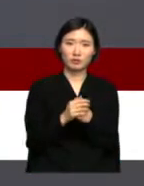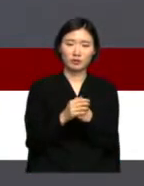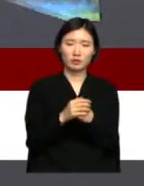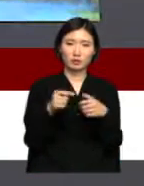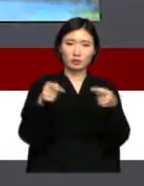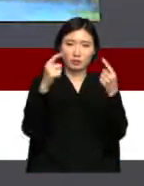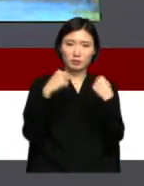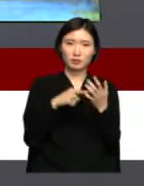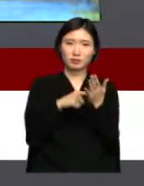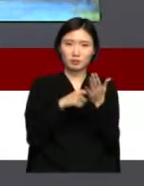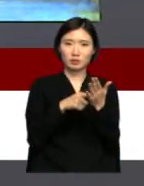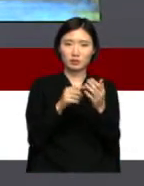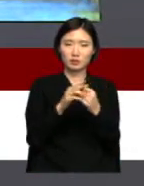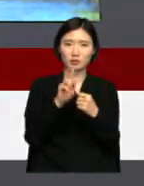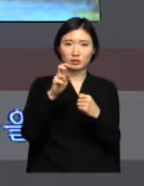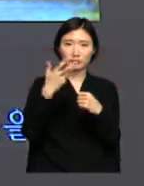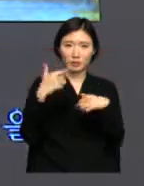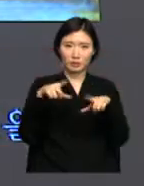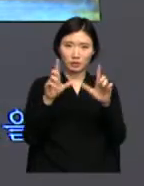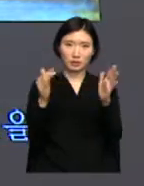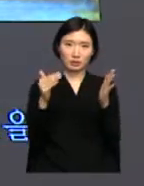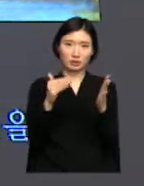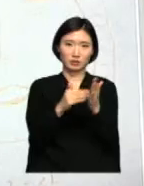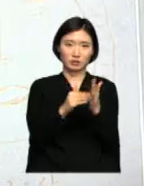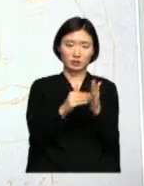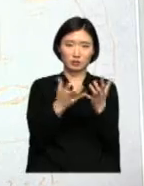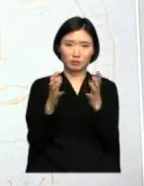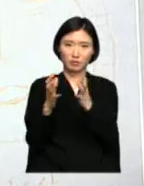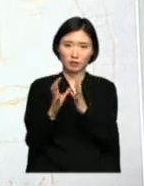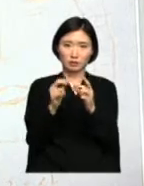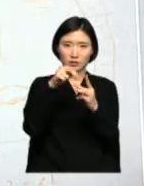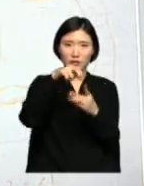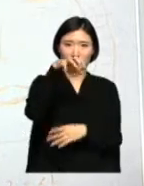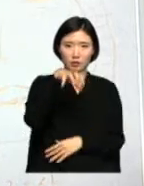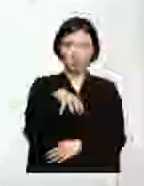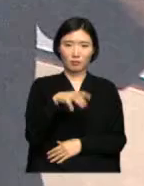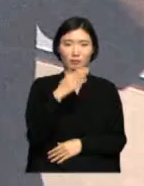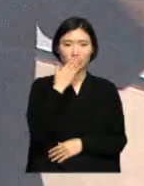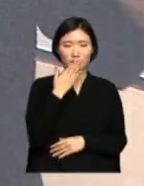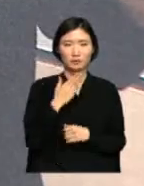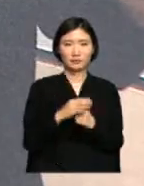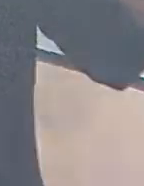참가 신청은 이달 28일까지 각 동주민센터에서 할 수 있습니다.